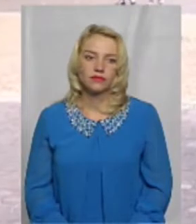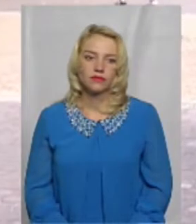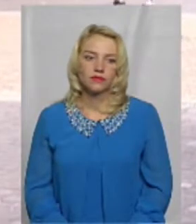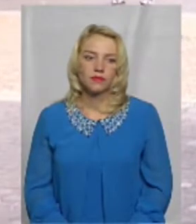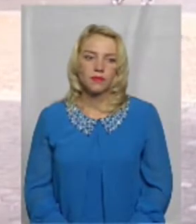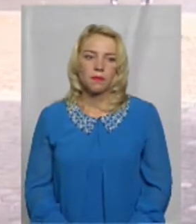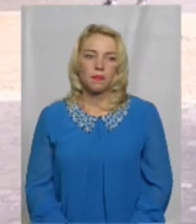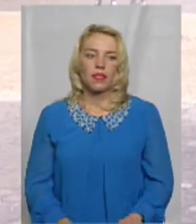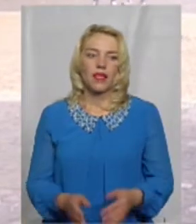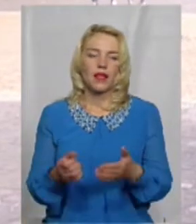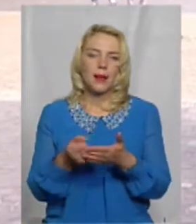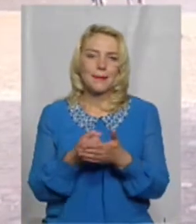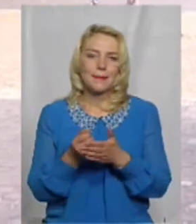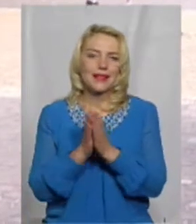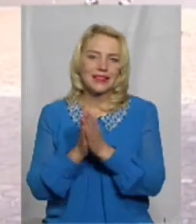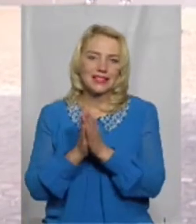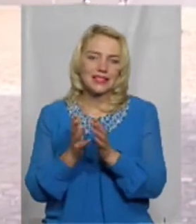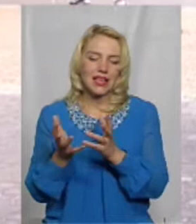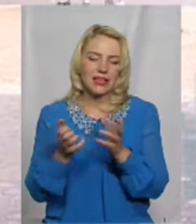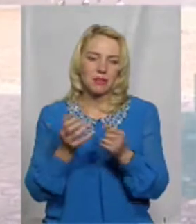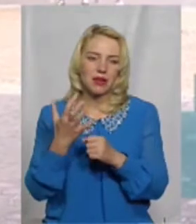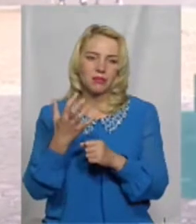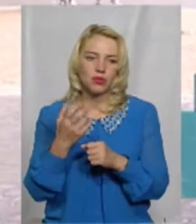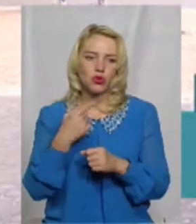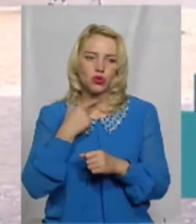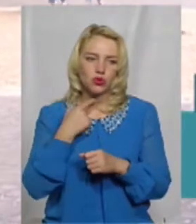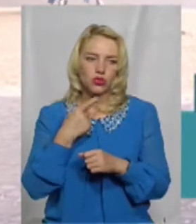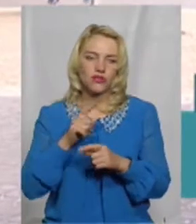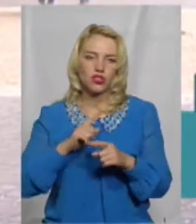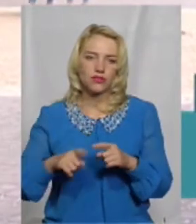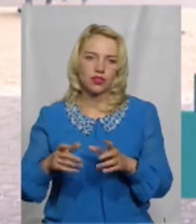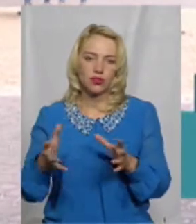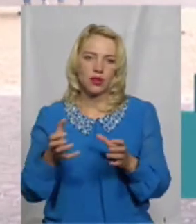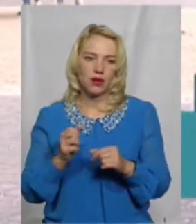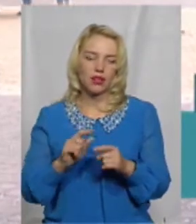Петиція набрала 500 голосів, дуже швидко набрала. Я би